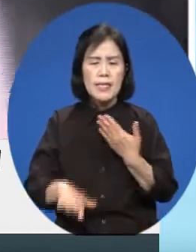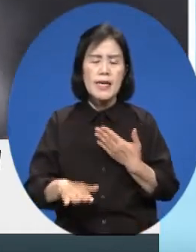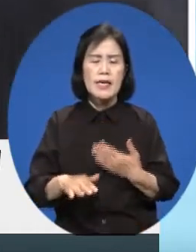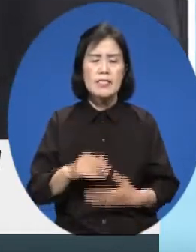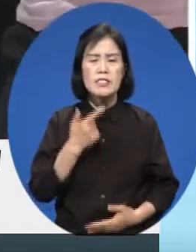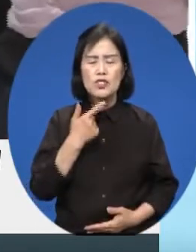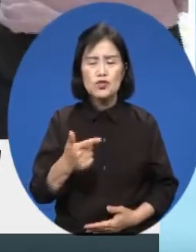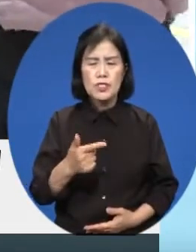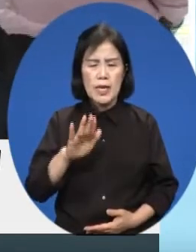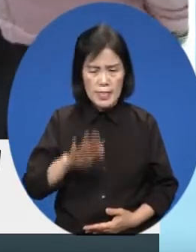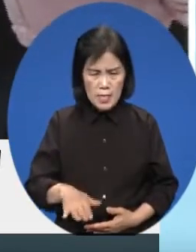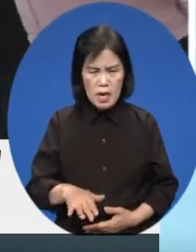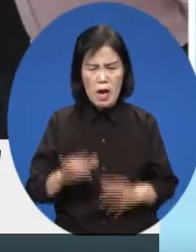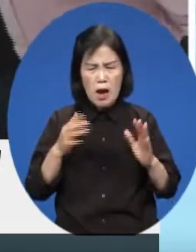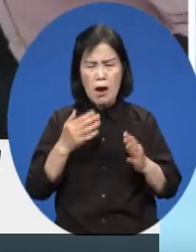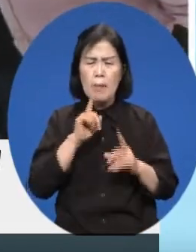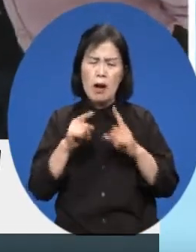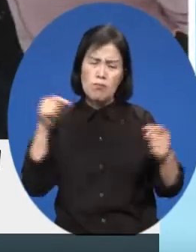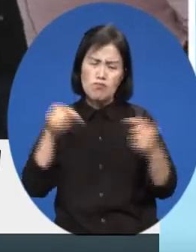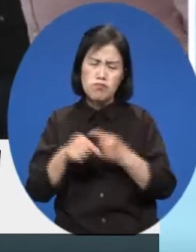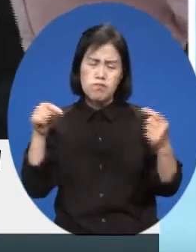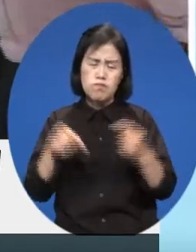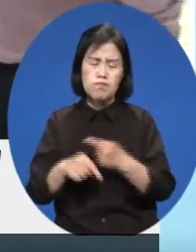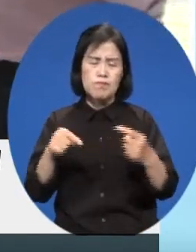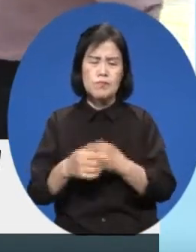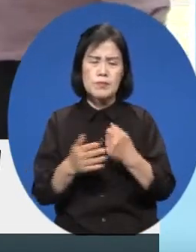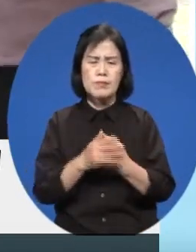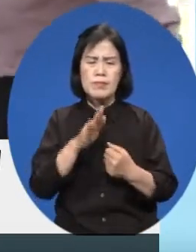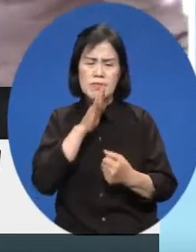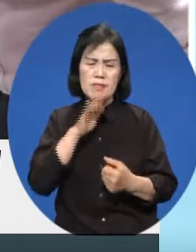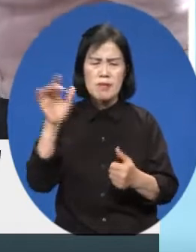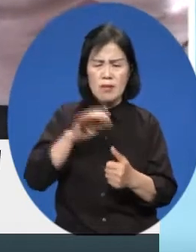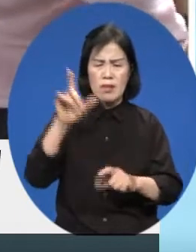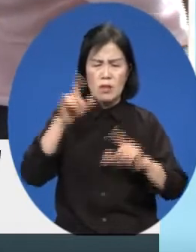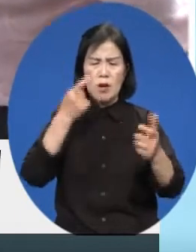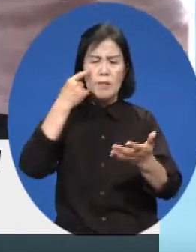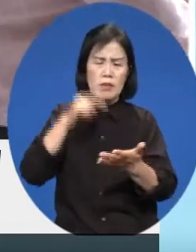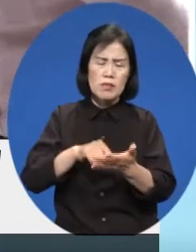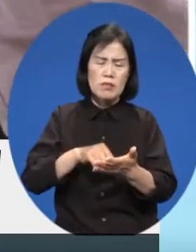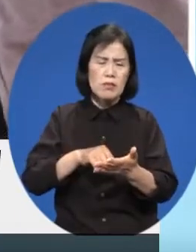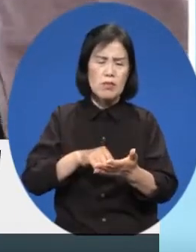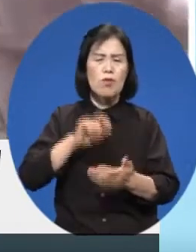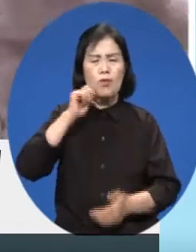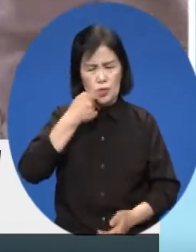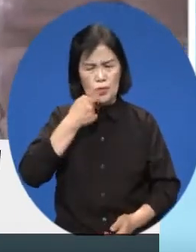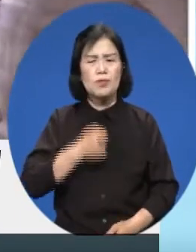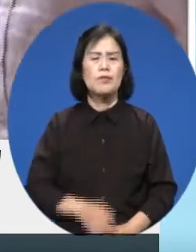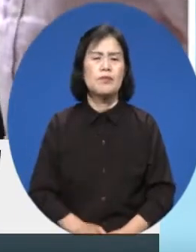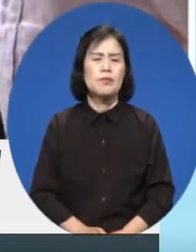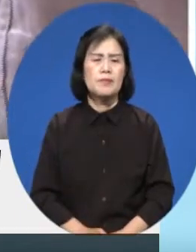에 영유아의 대해서는 의사소통이 쉽지 않기 때문에 실제로 이 학대 정화가 발견하기가 쉽지 않다 한계가 있다 이렇게 볼 수가